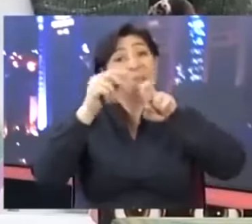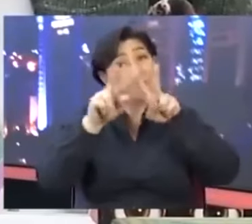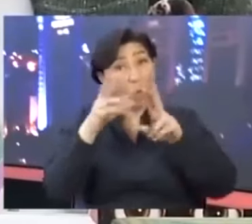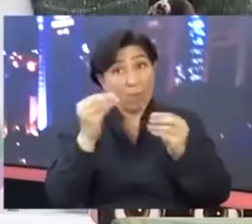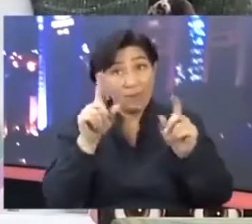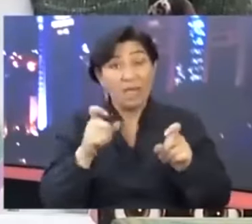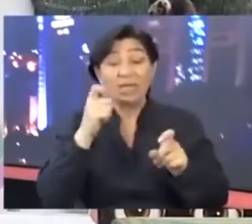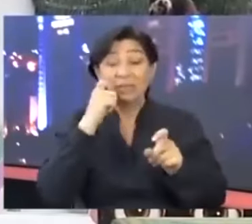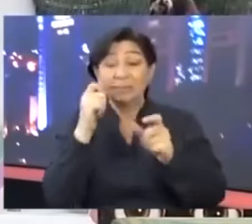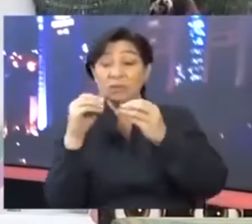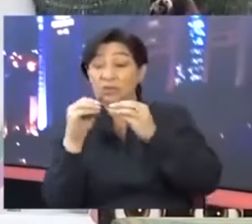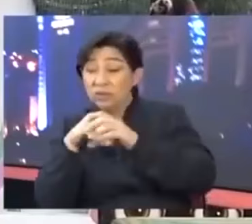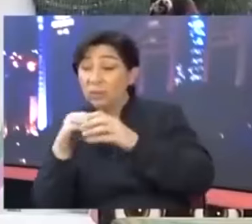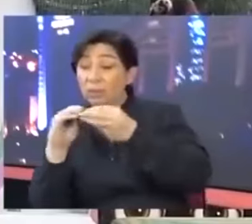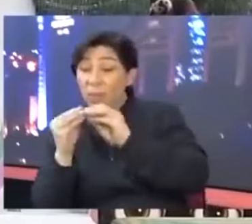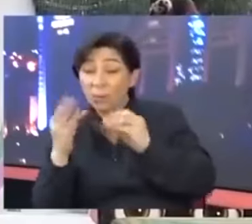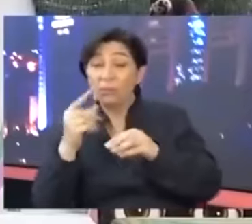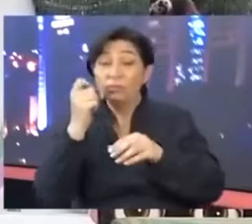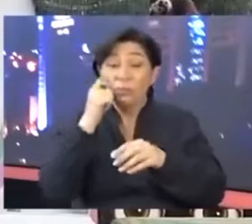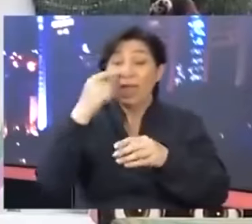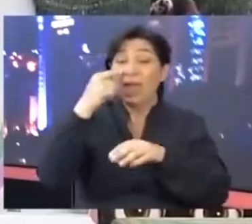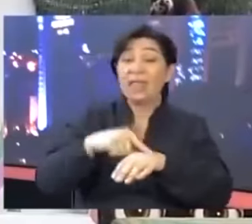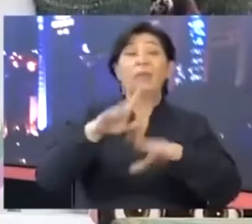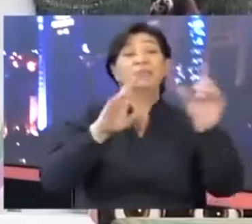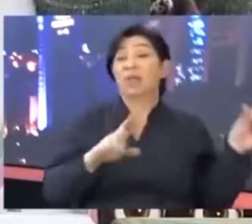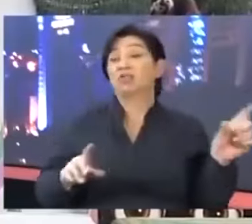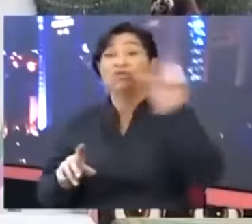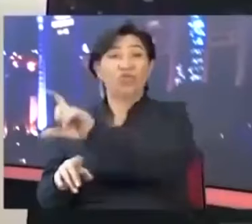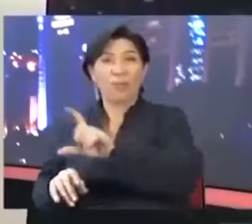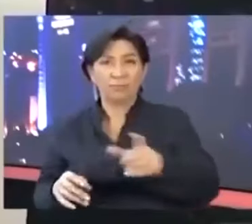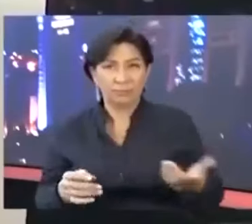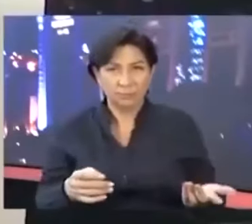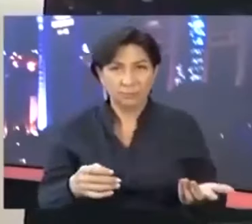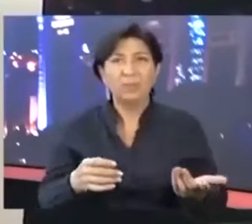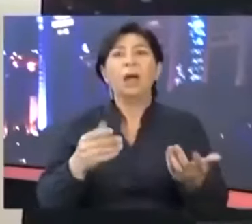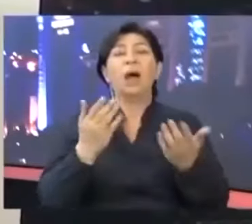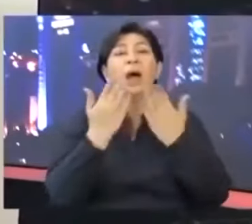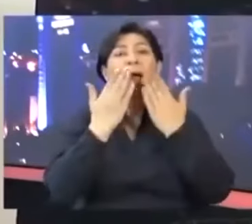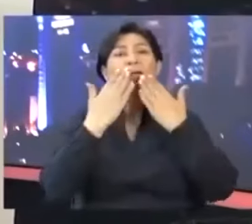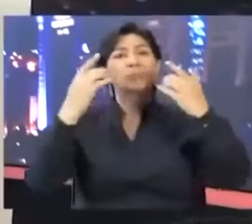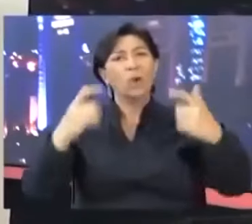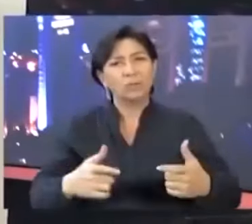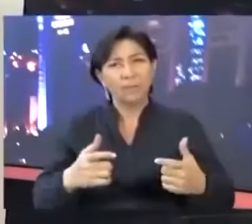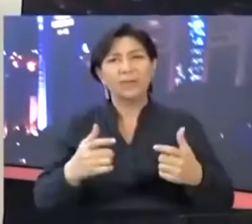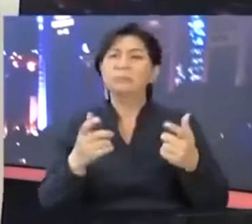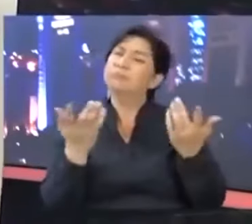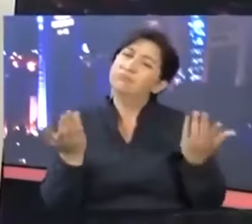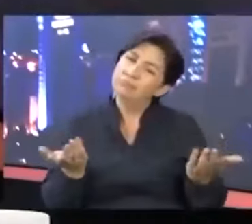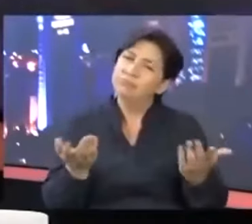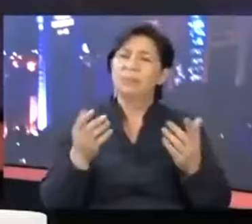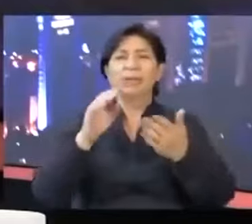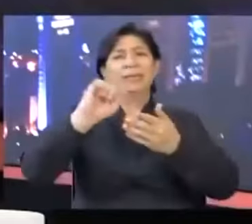açısından sorun olduğunu Bir Müslümanın evrime inanmaması gerektiğini söyleyenlere karşıt bir cevaptır Yani akademik ortamda genelde